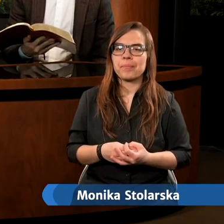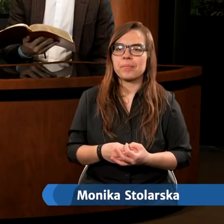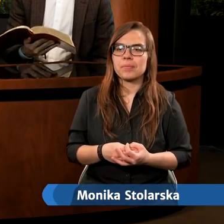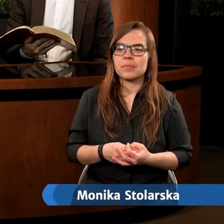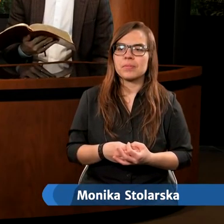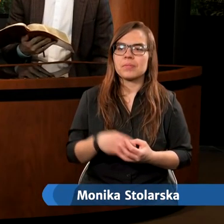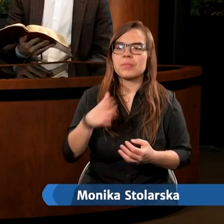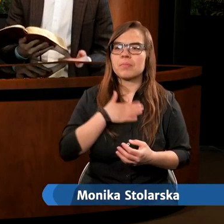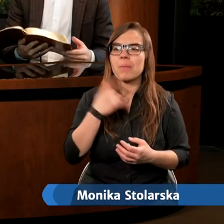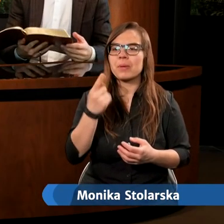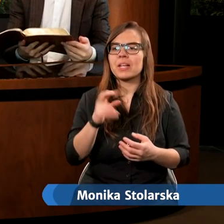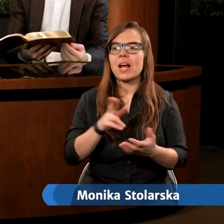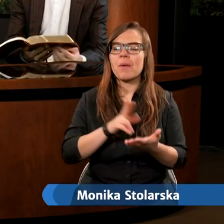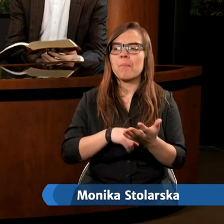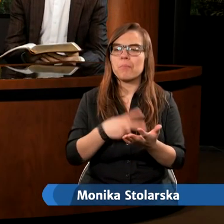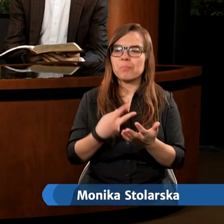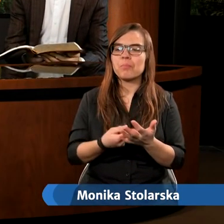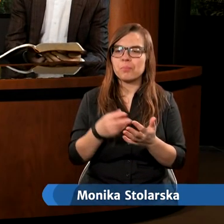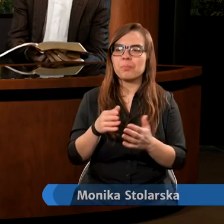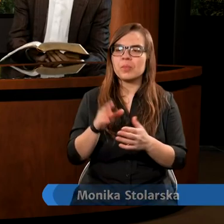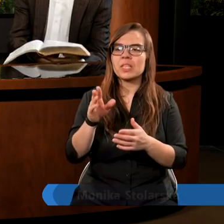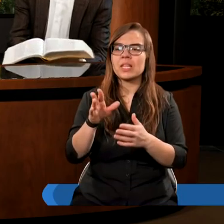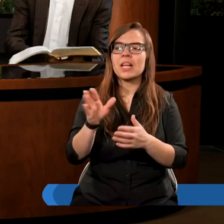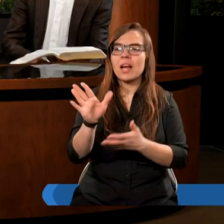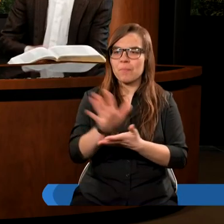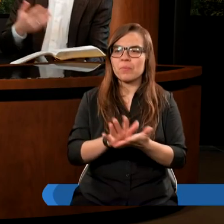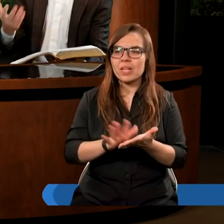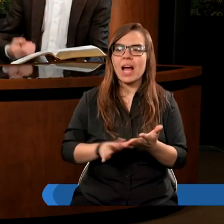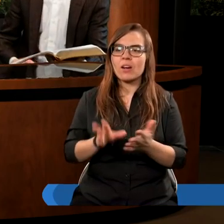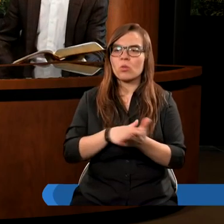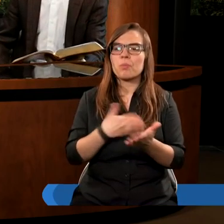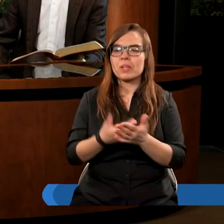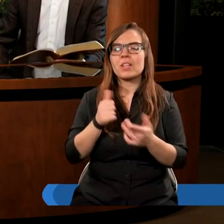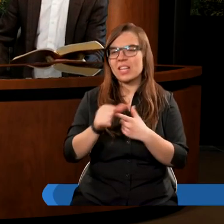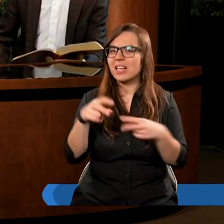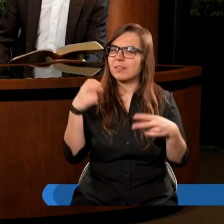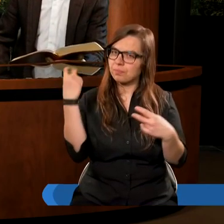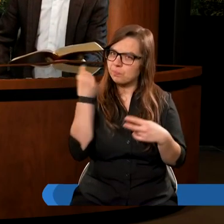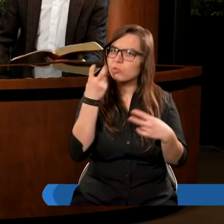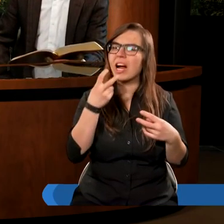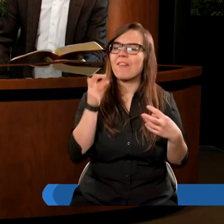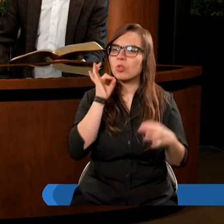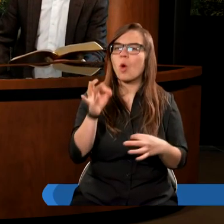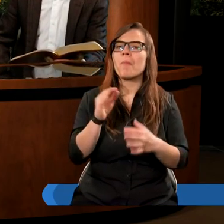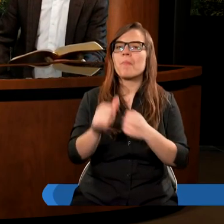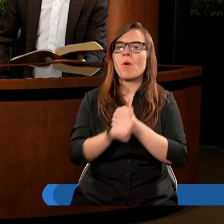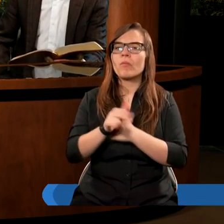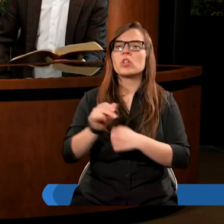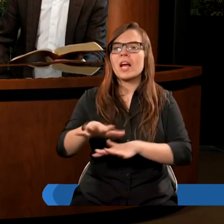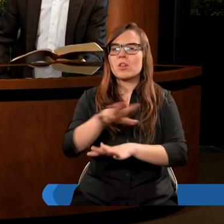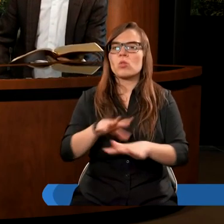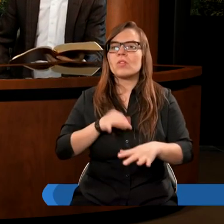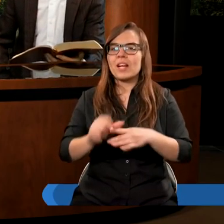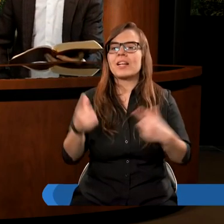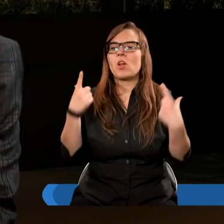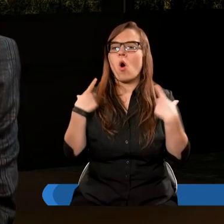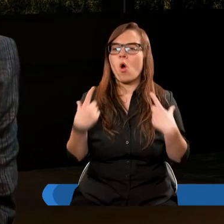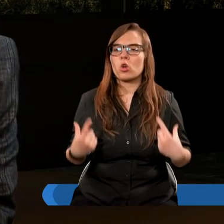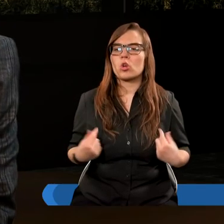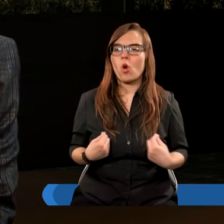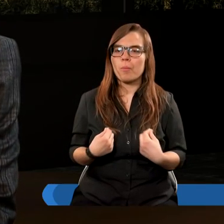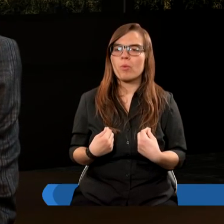Podam jeden taki przykład tekstu, który według mnie jest dobrym dowodem na to, że właśnie Duch Święty jest osobą.